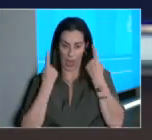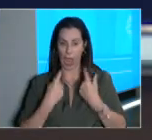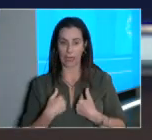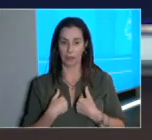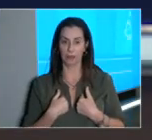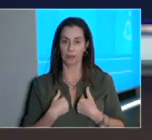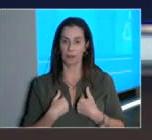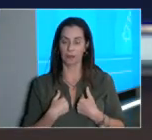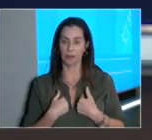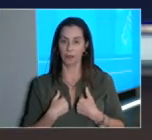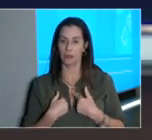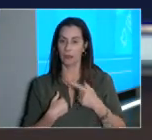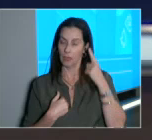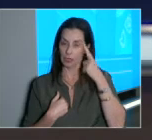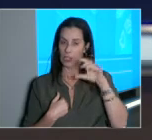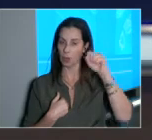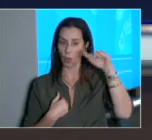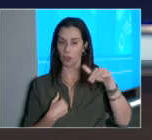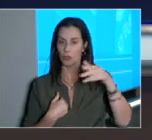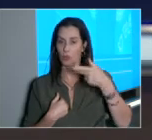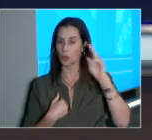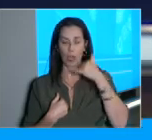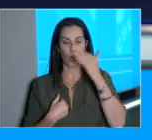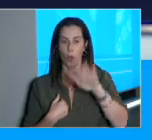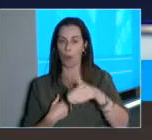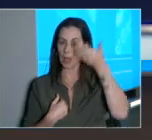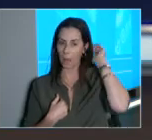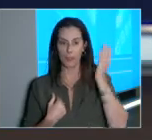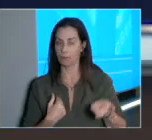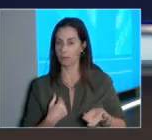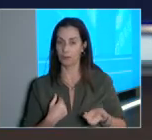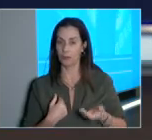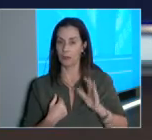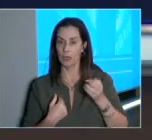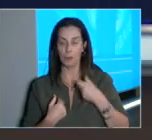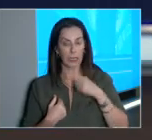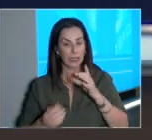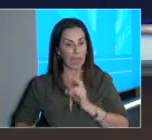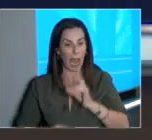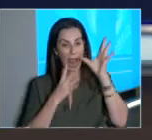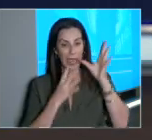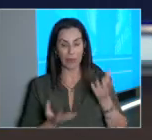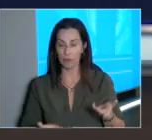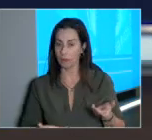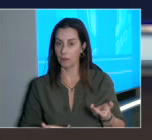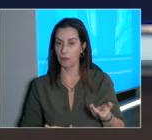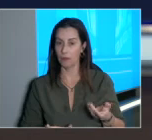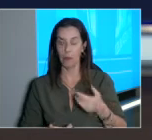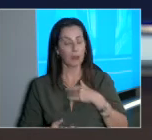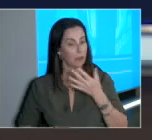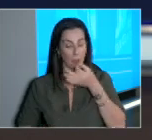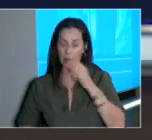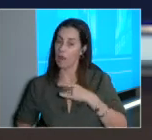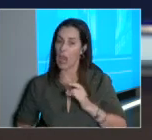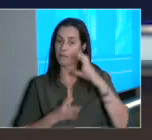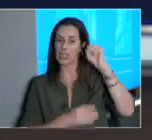זה, אולי זה יפתיע אותך, שבעיניי סמוטריץ' הוא הרבה יותר גרוע מיאיר לפיד. ואם הייתי צריך להעיף מישהו, כמו שגפני אמר בסרטון, הייתי מעיף